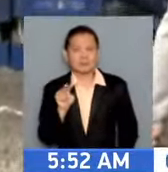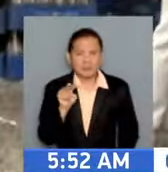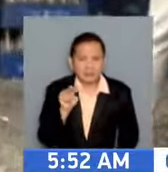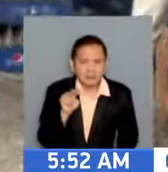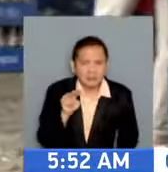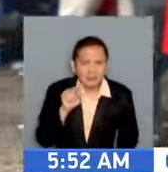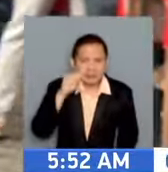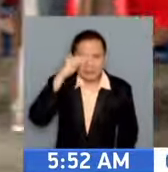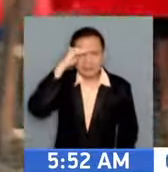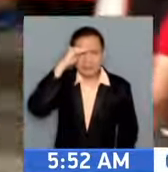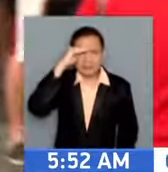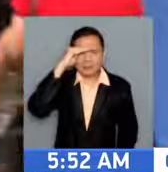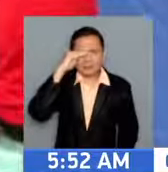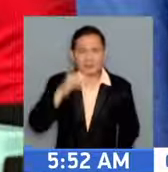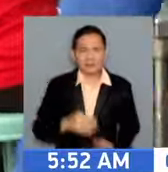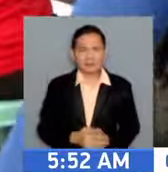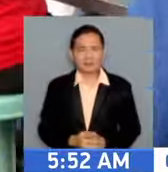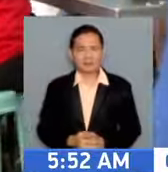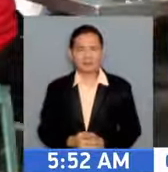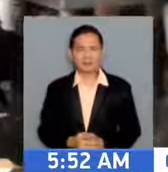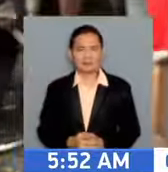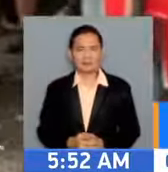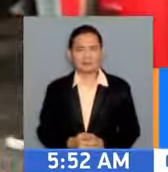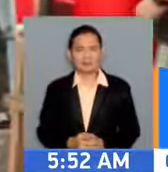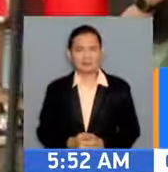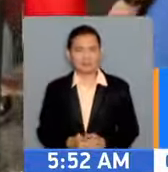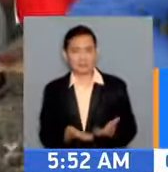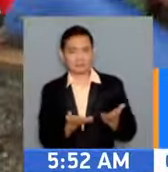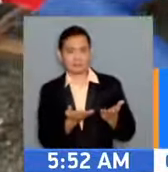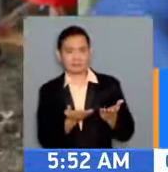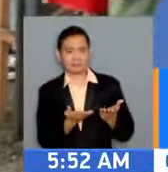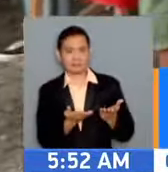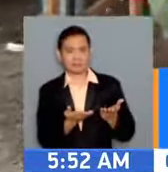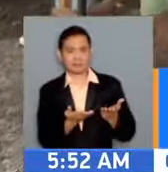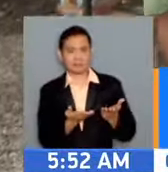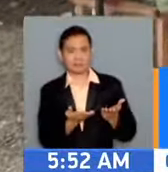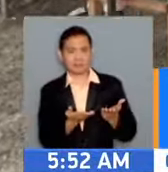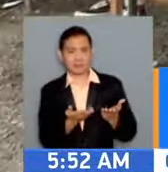Ayun. Ayun. Siya na...